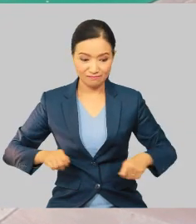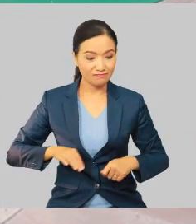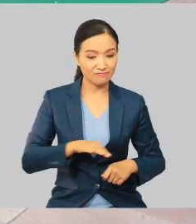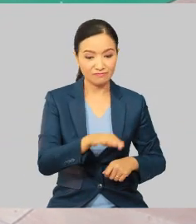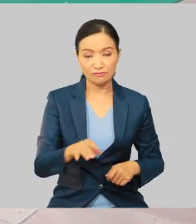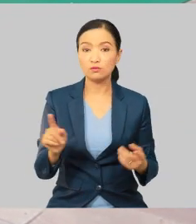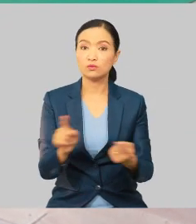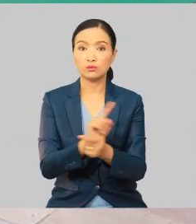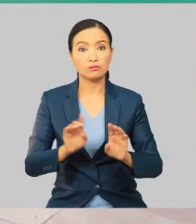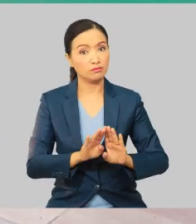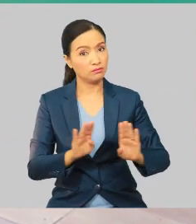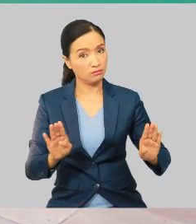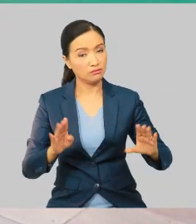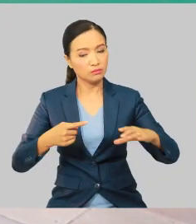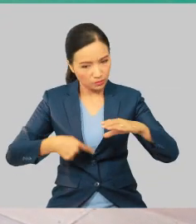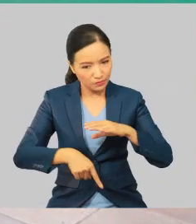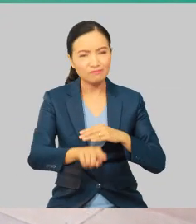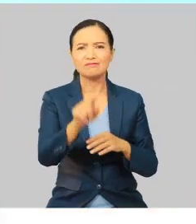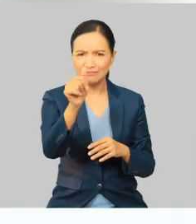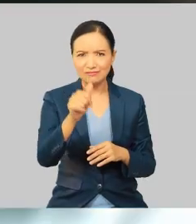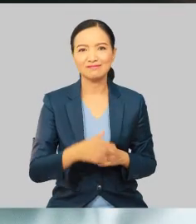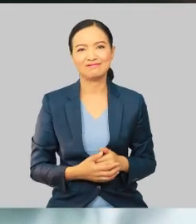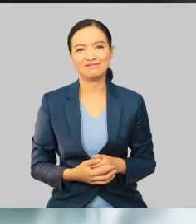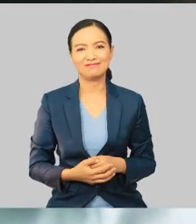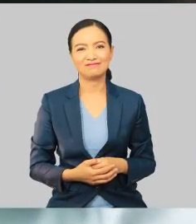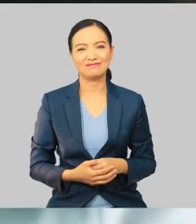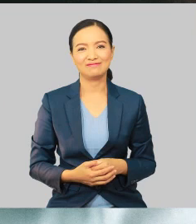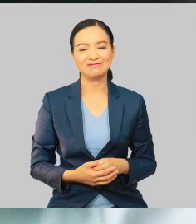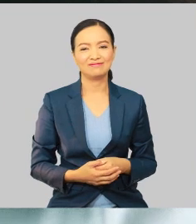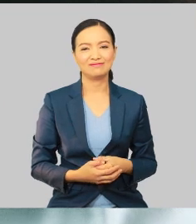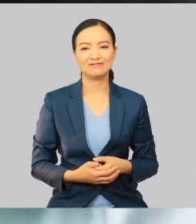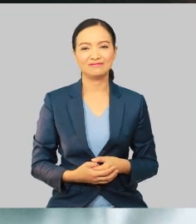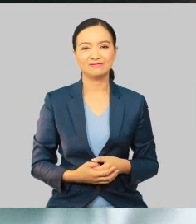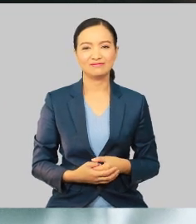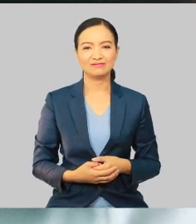ได้หรือว่าสังคมก็ยังเปิดกว้างให้เราออกไปได้